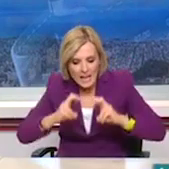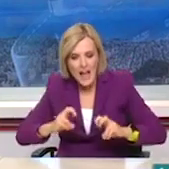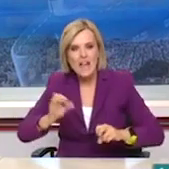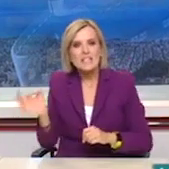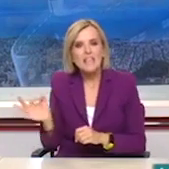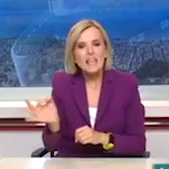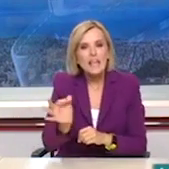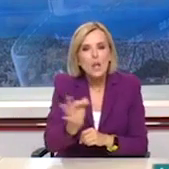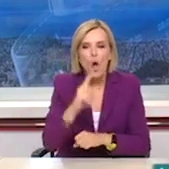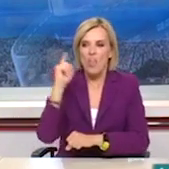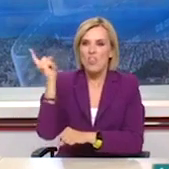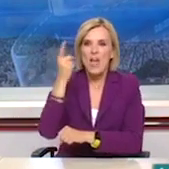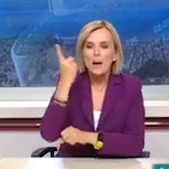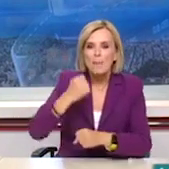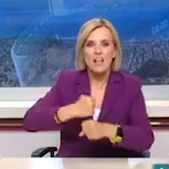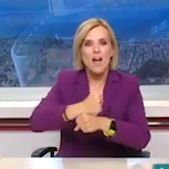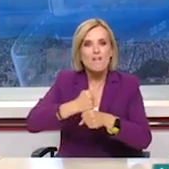τους, για τη χορήγηση θεραπευτικής